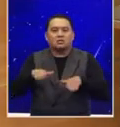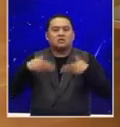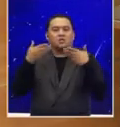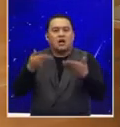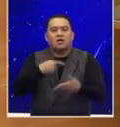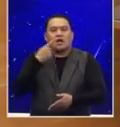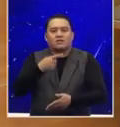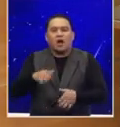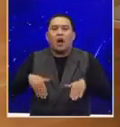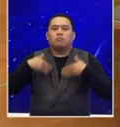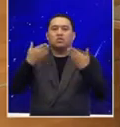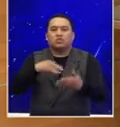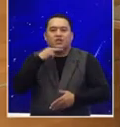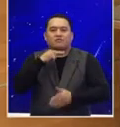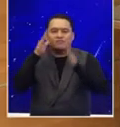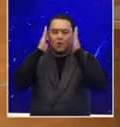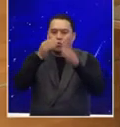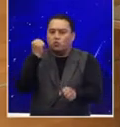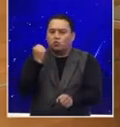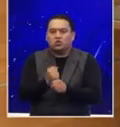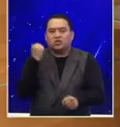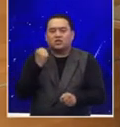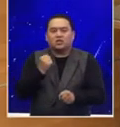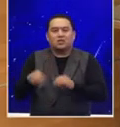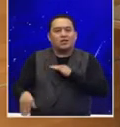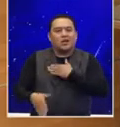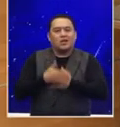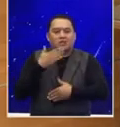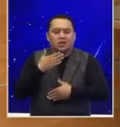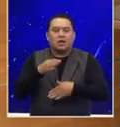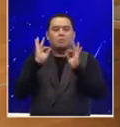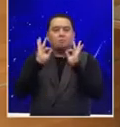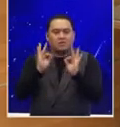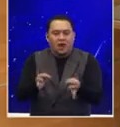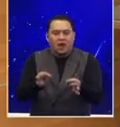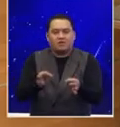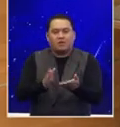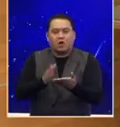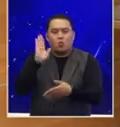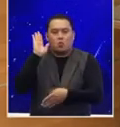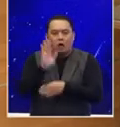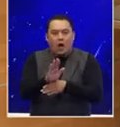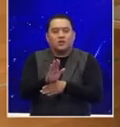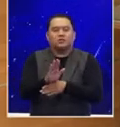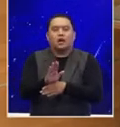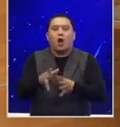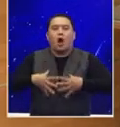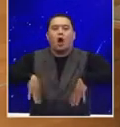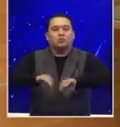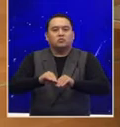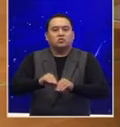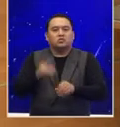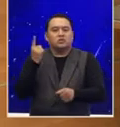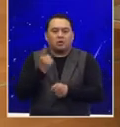зря обращает внимание об ужесточении наказания. Это правильное указание президента. Общественность не